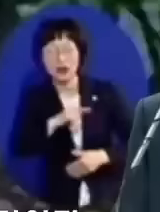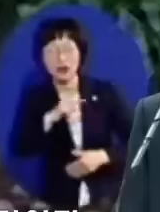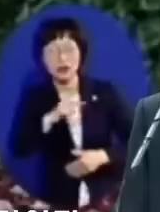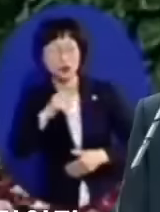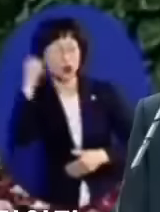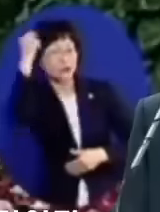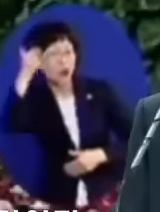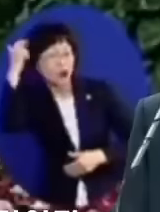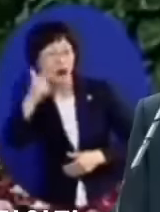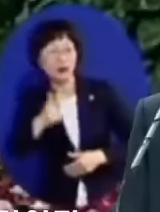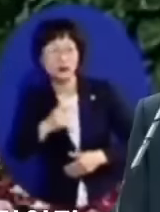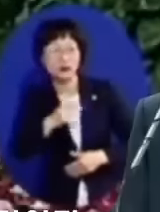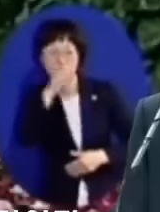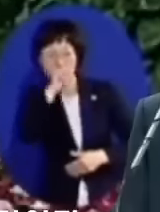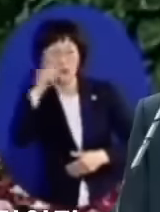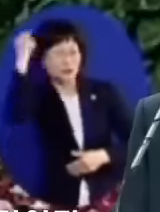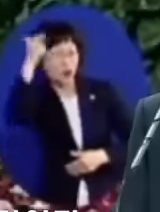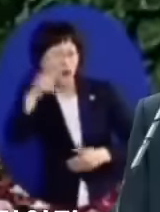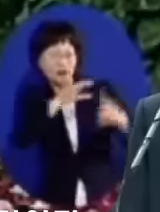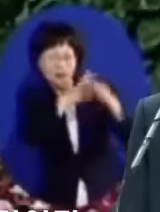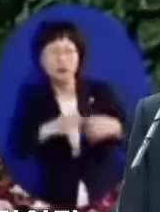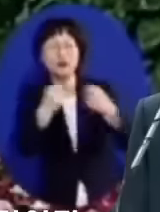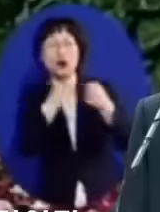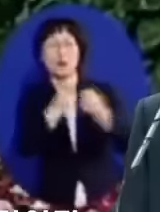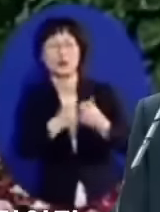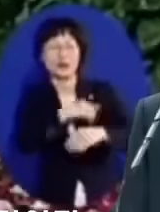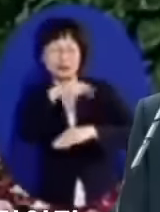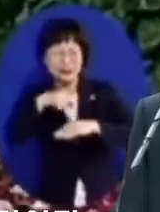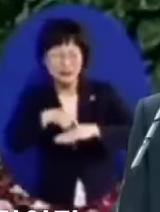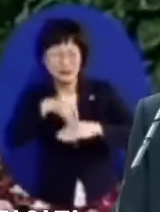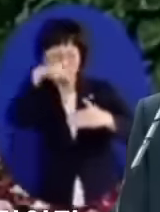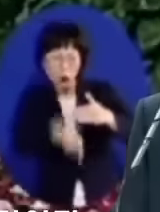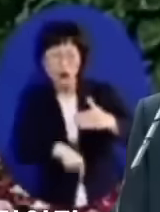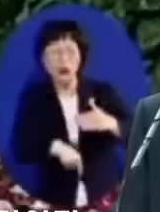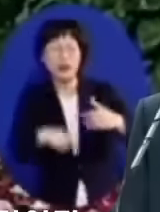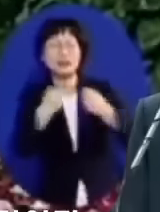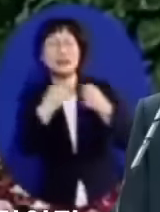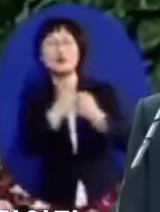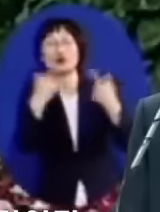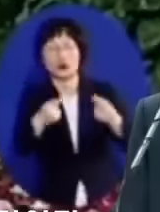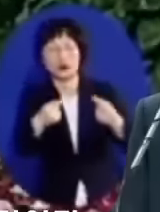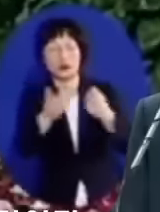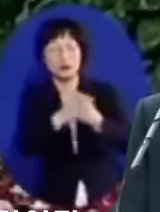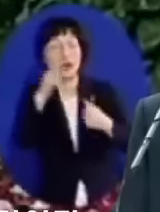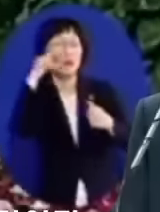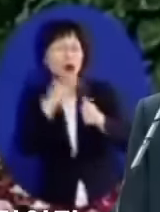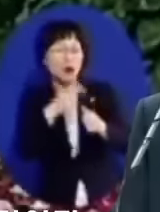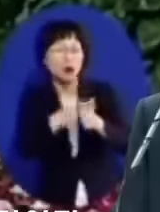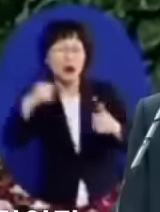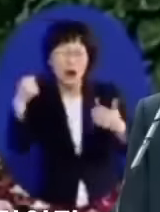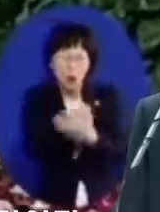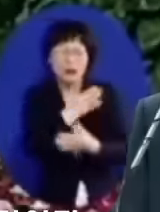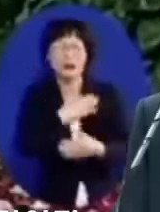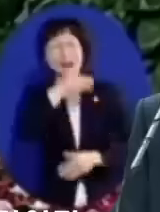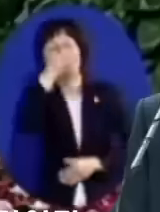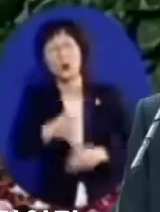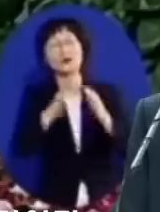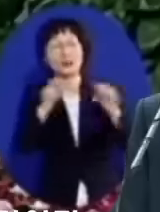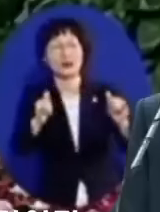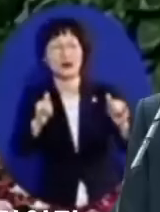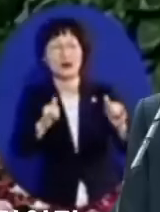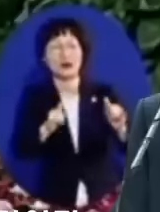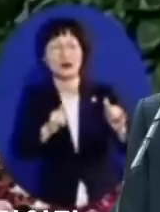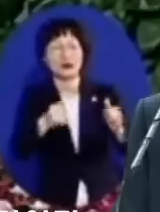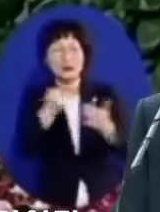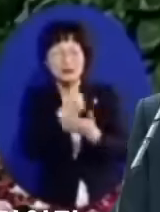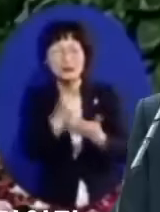악령의 다툼으로 인한 끝없는 싸움은 자신 안에서 벌어지는 이러한 싸움으로 바울은 오라, 나는 공고한 사람이로다 라고